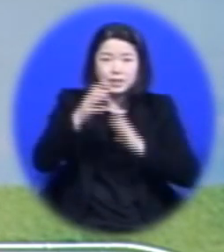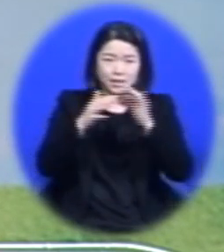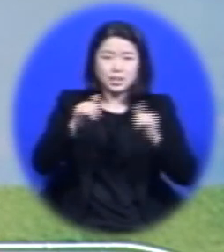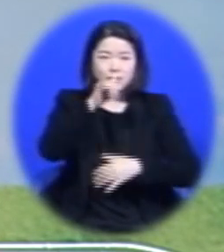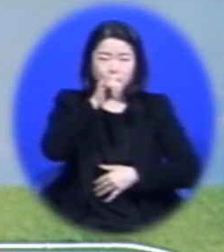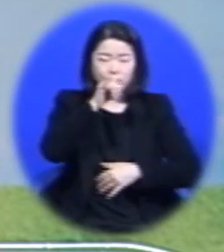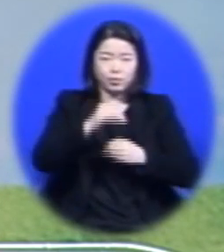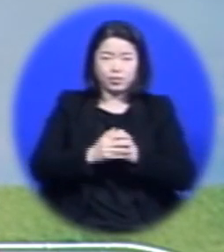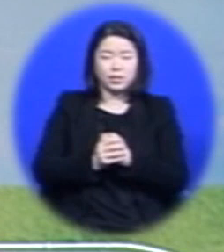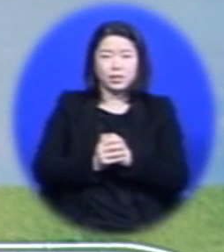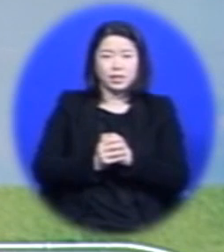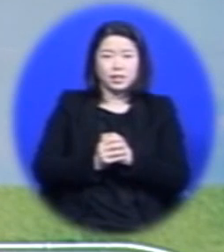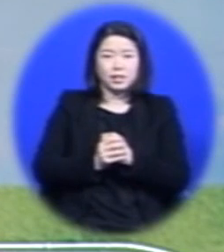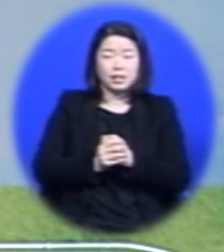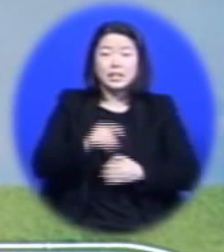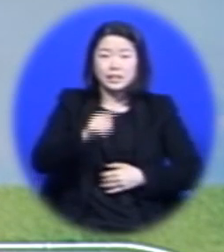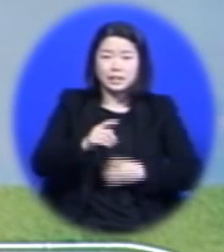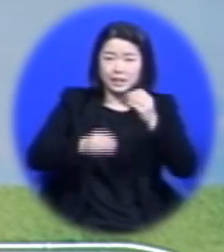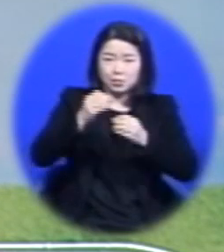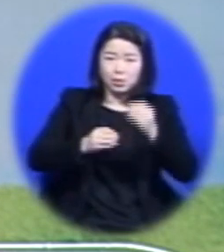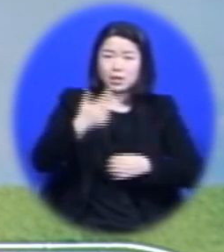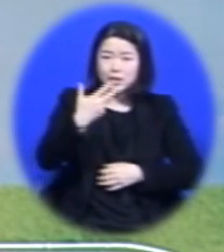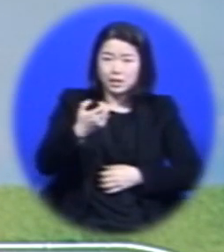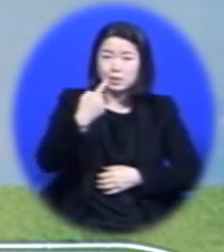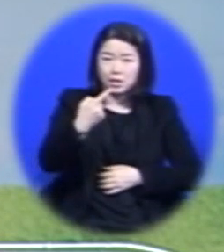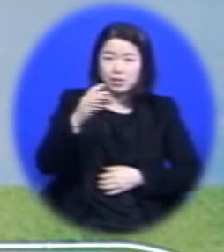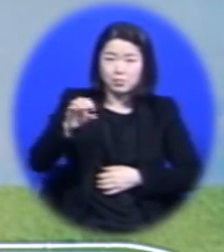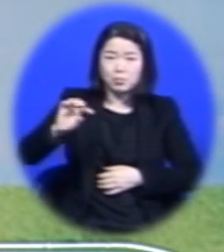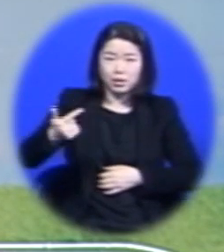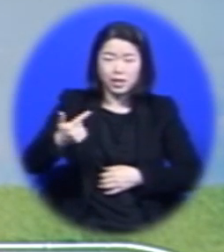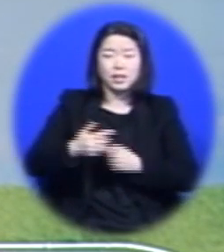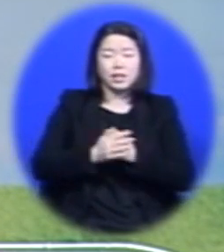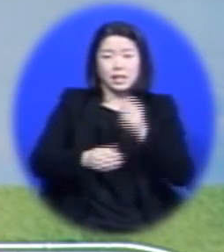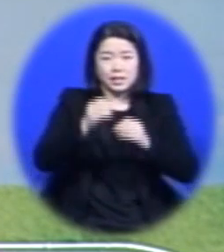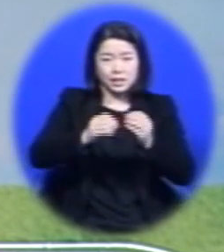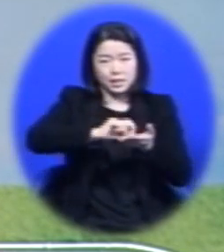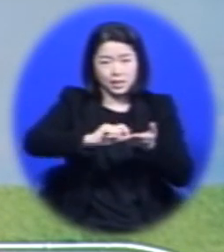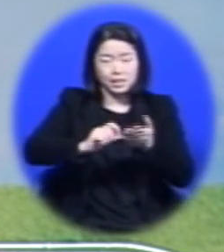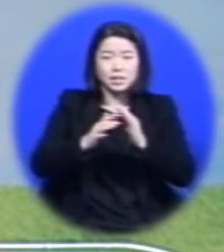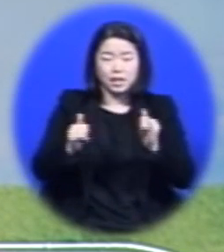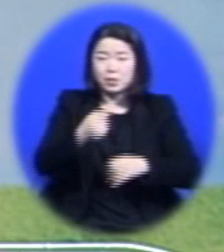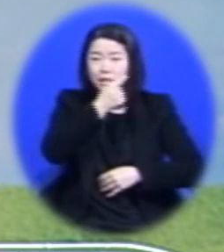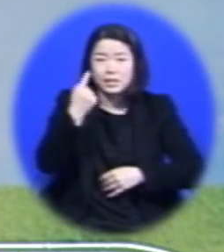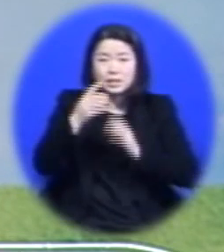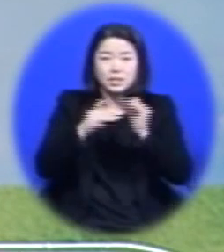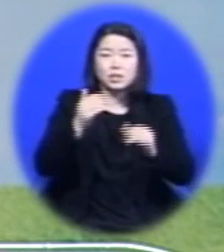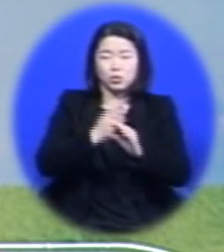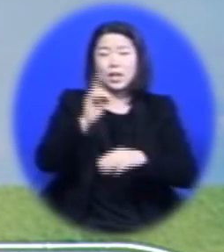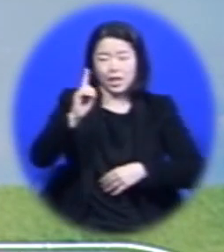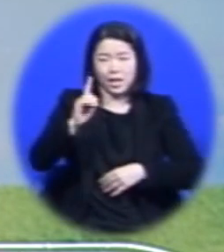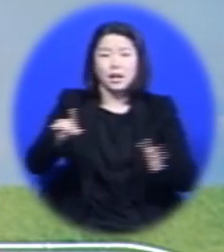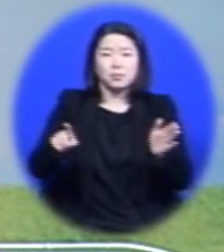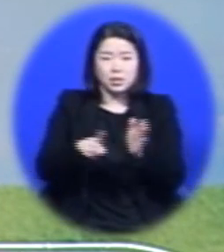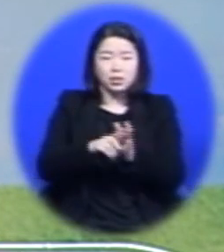했습니다 그 시편 71 팬의 이 시편 기자가 그 증인이 안 사람입니다 믿어 썼기